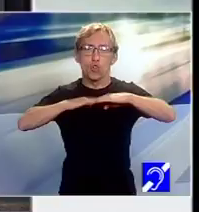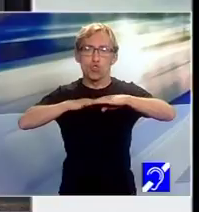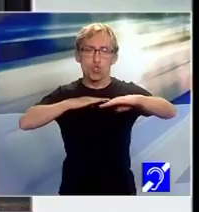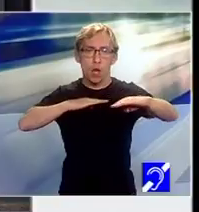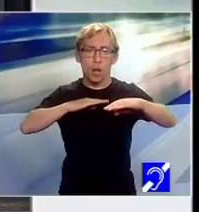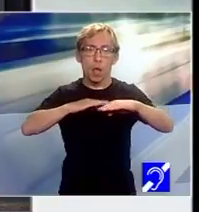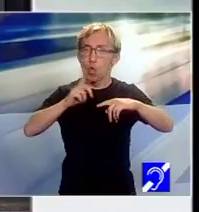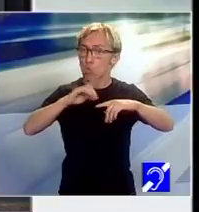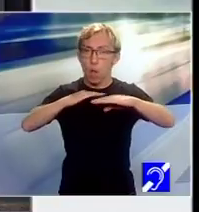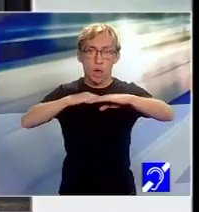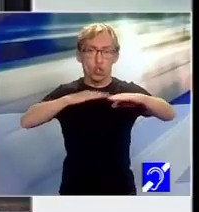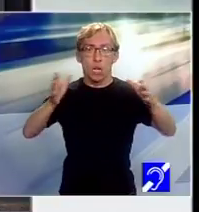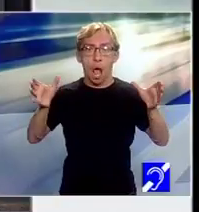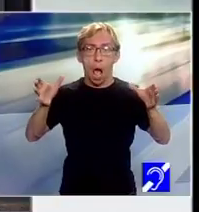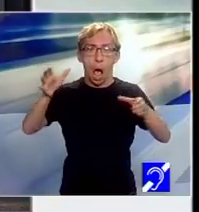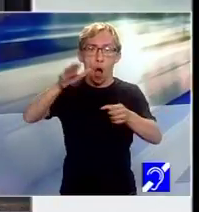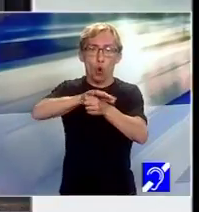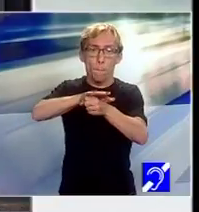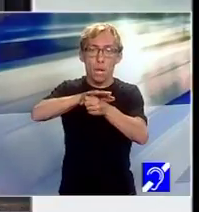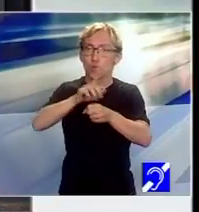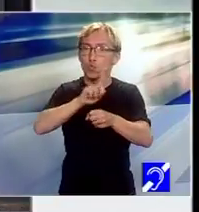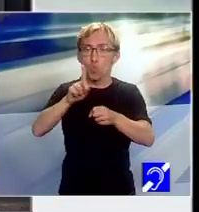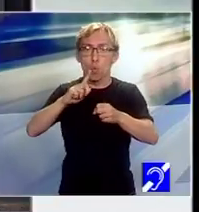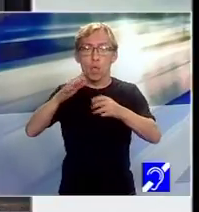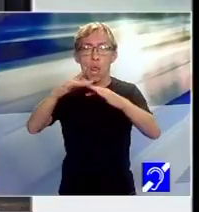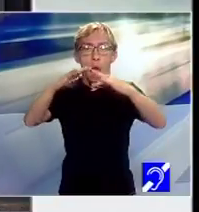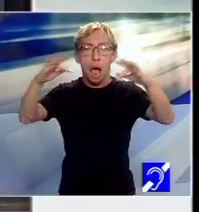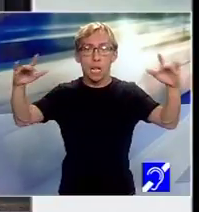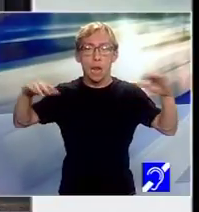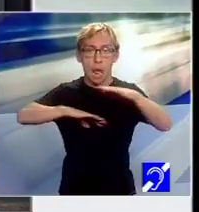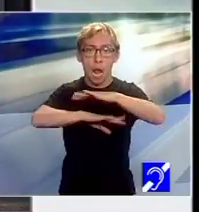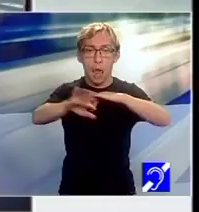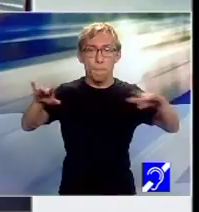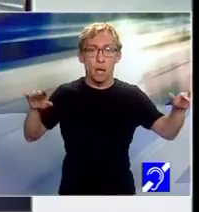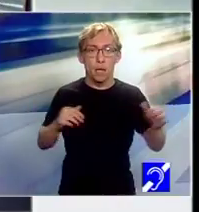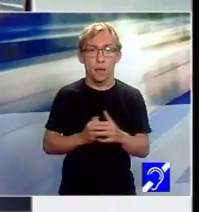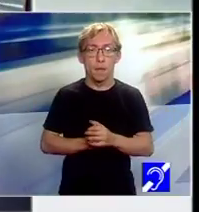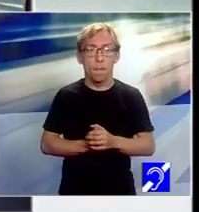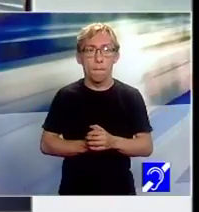acoperită. Nu este acoperită. Nu e nici scena, aici e problema. Dacă trebuie să le spunem...